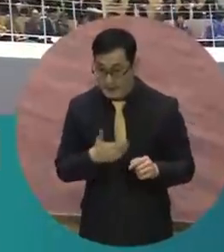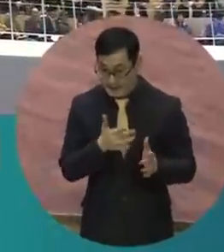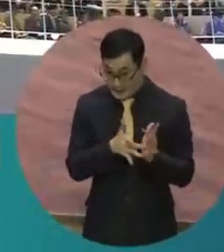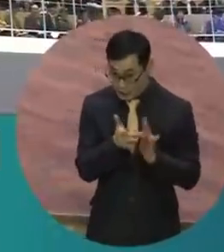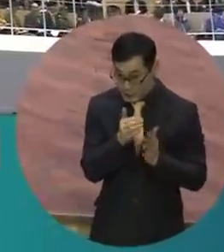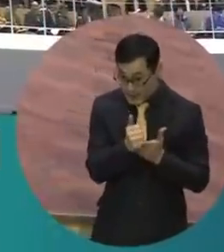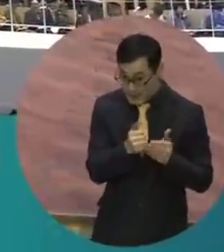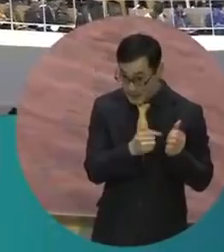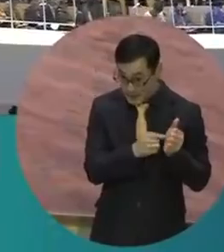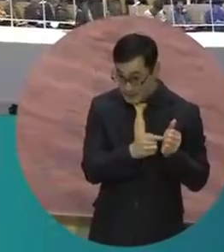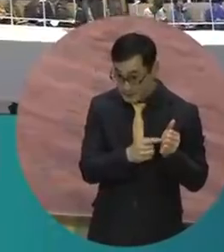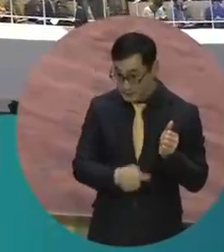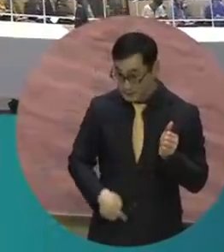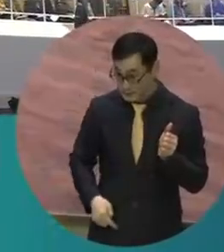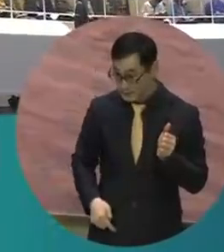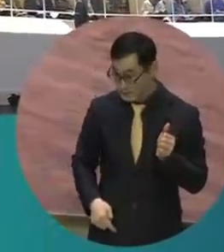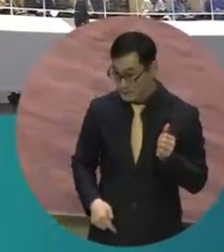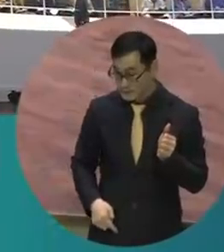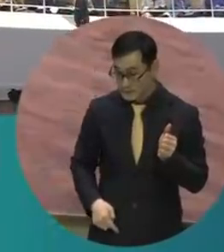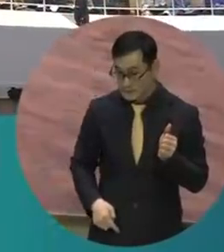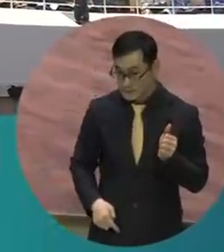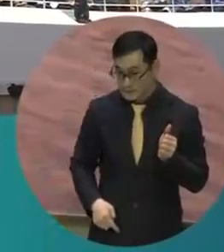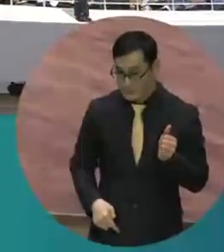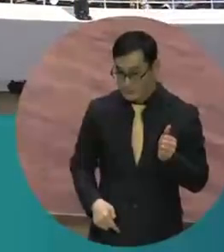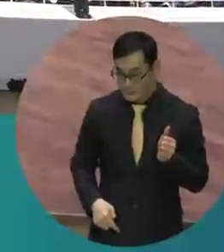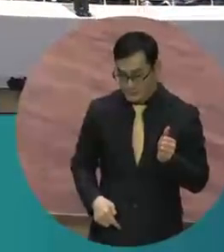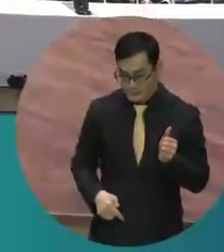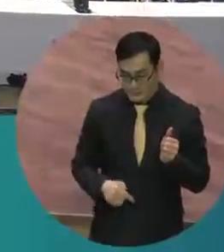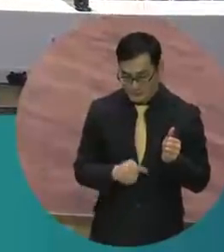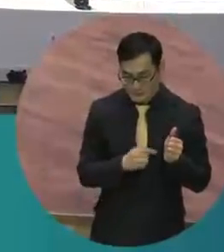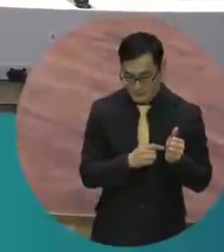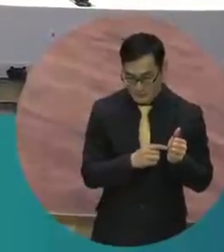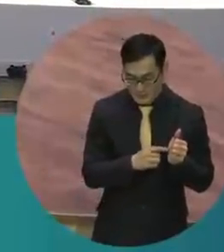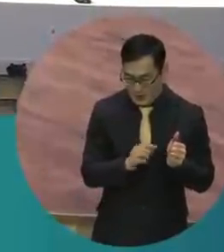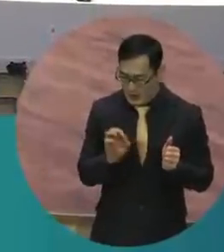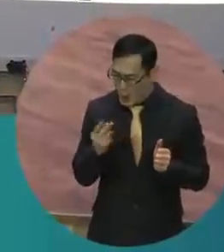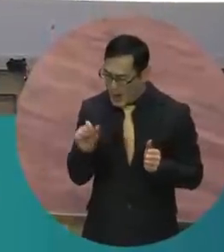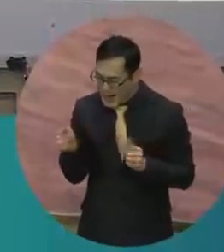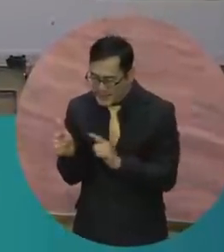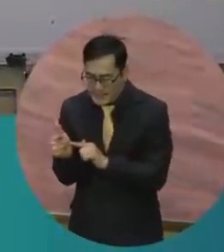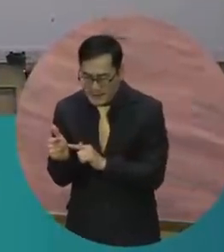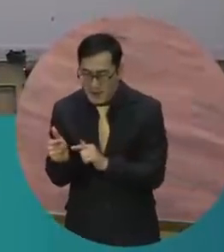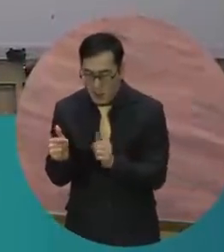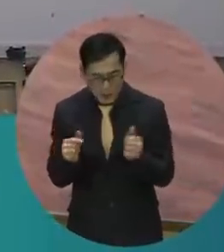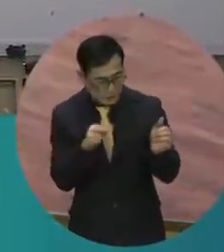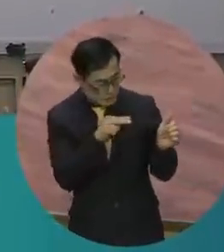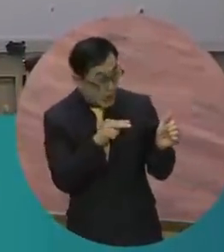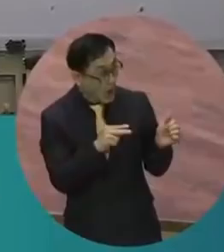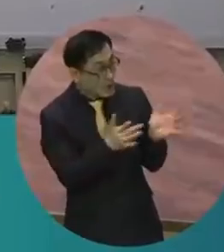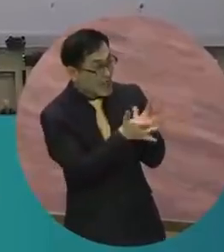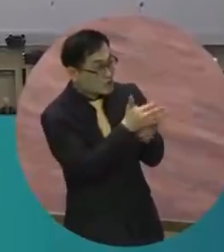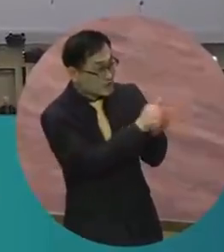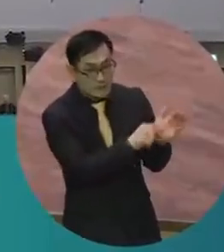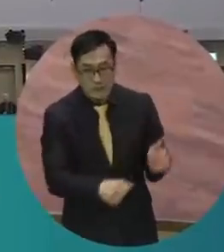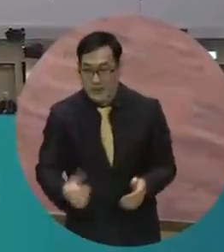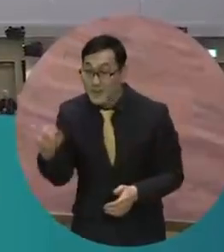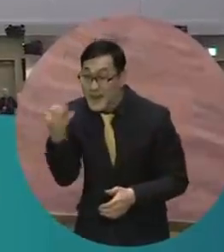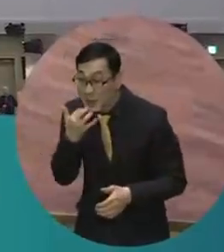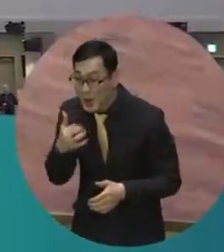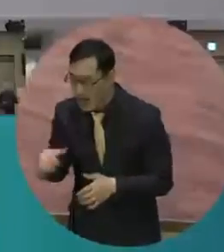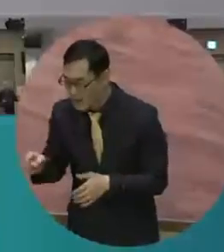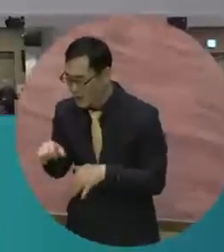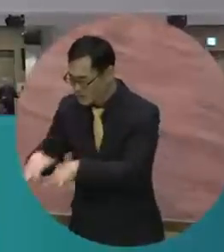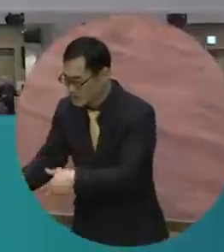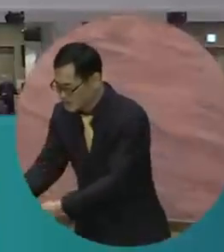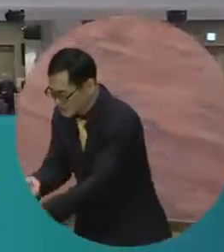제자가 베드로에게 이르되 주님이시라 하니, 시몬 베드로가 벗고 있다가 주님이라 하는 말을 듣고 그 옷을 두른